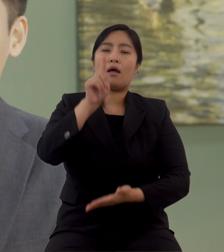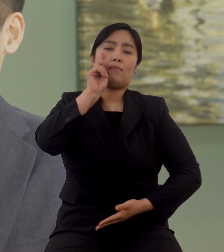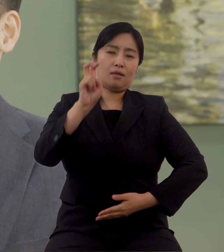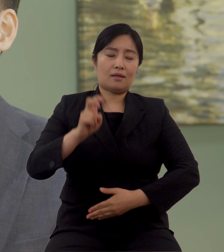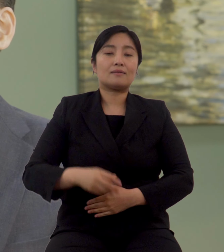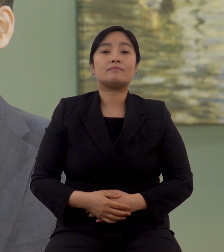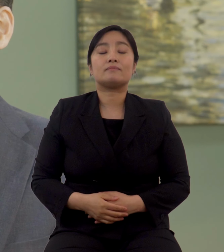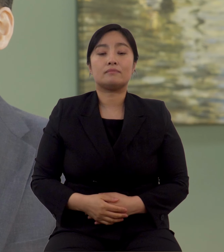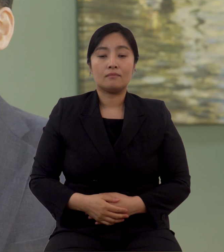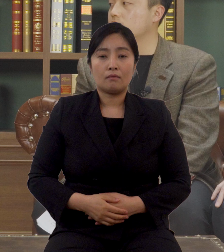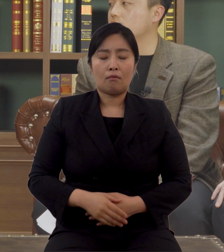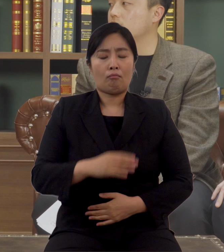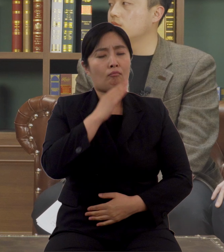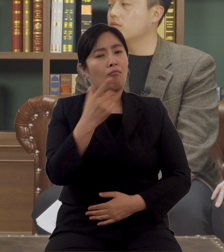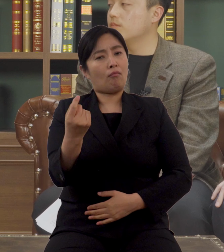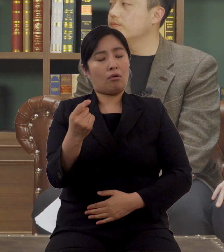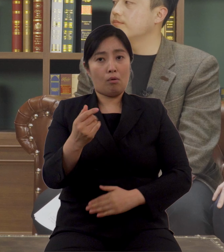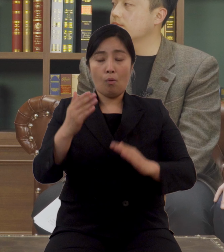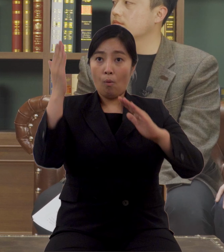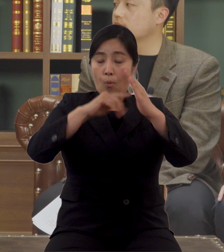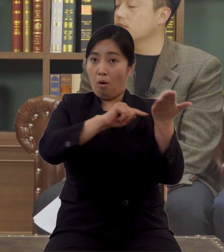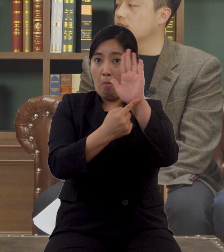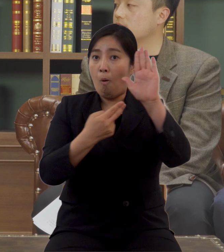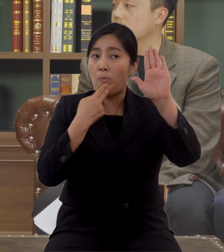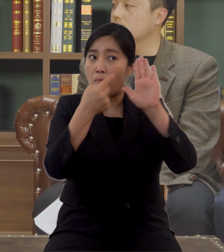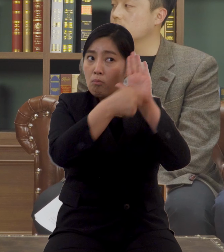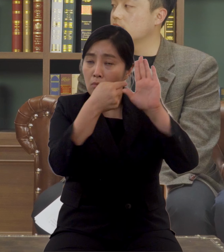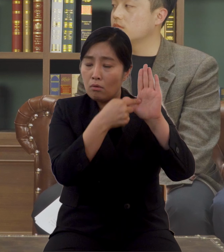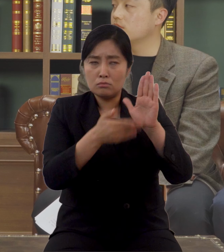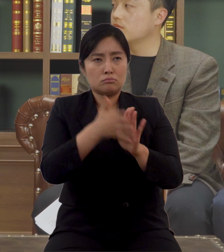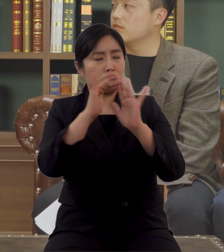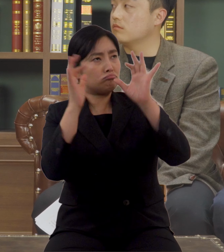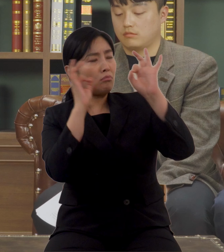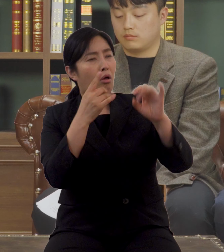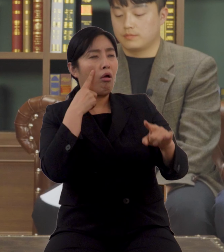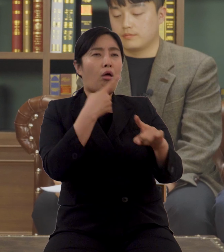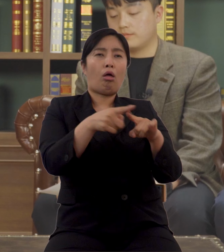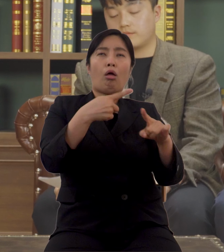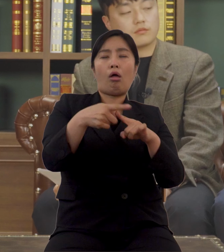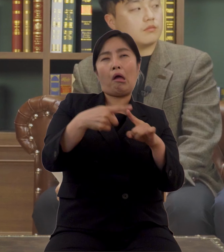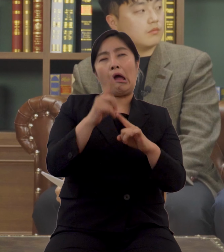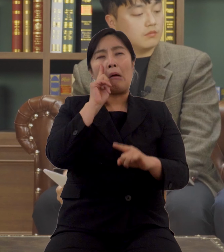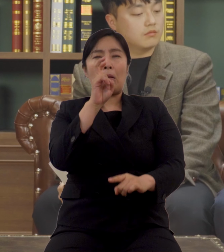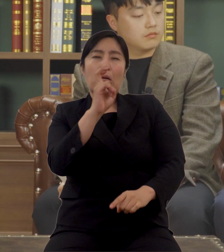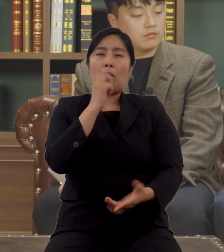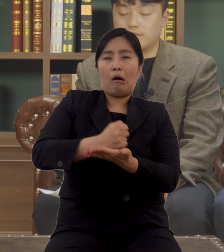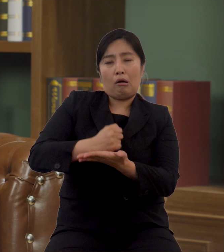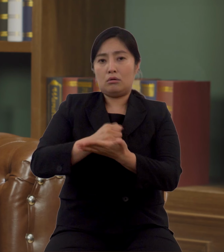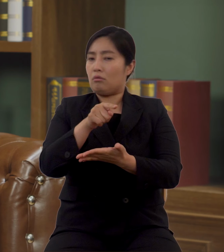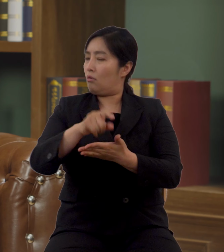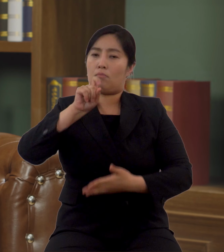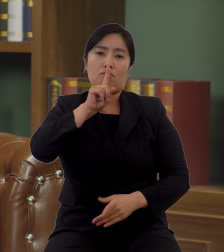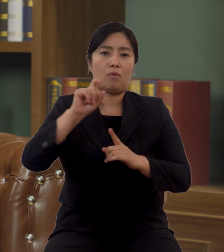문제가 아니었나, 좀 그렇게 생각이 듭니다. 그렇죠. 공개되지 않은 부분에서까지 시민들이 유추하고 상상해가면서 이해할